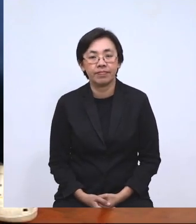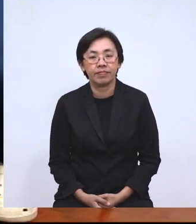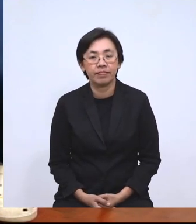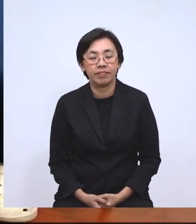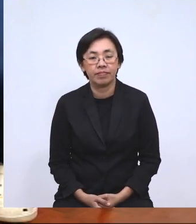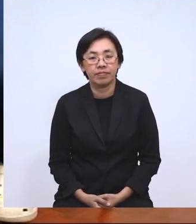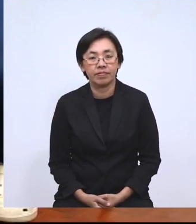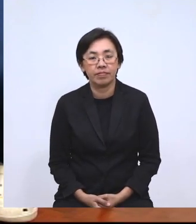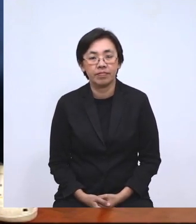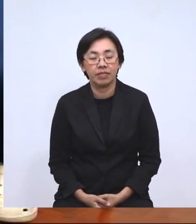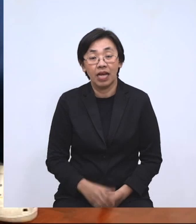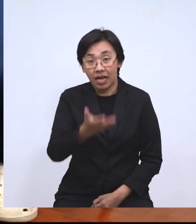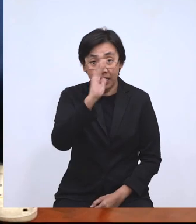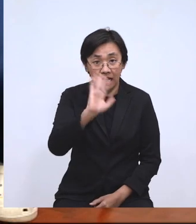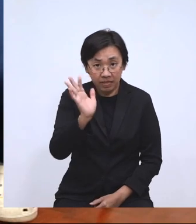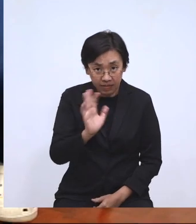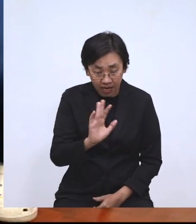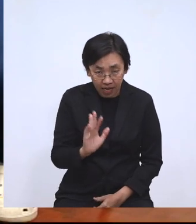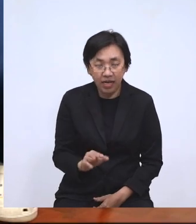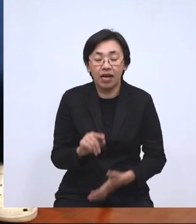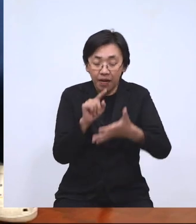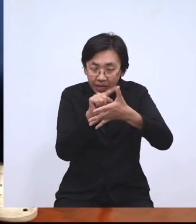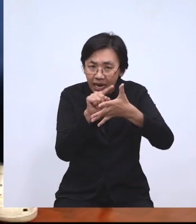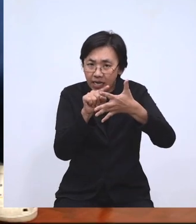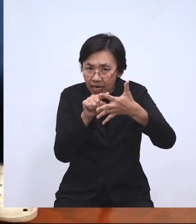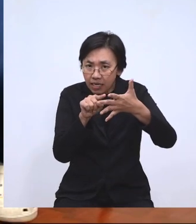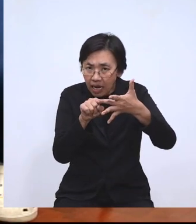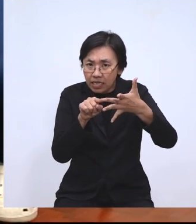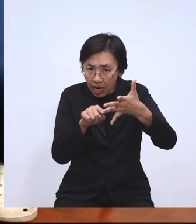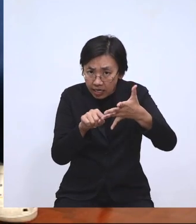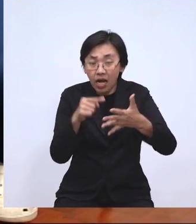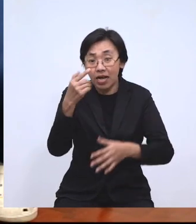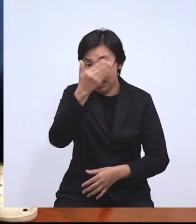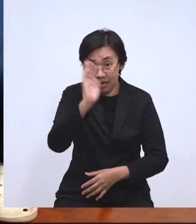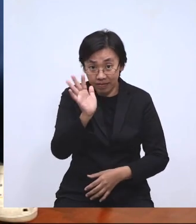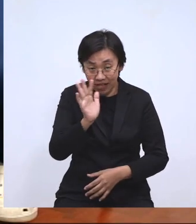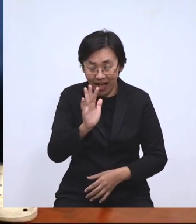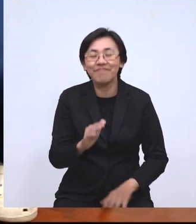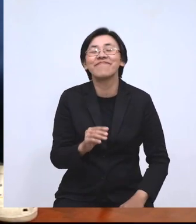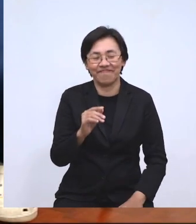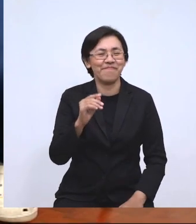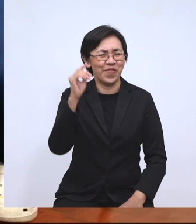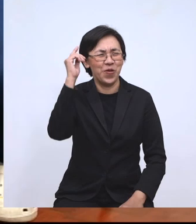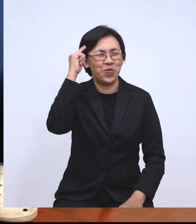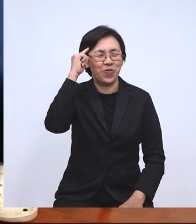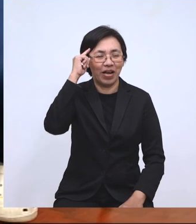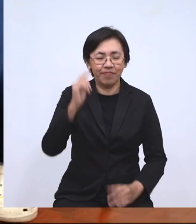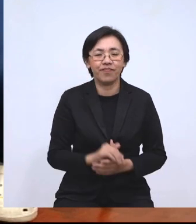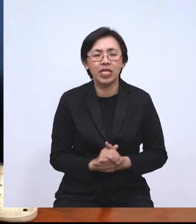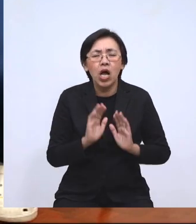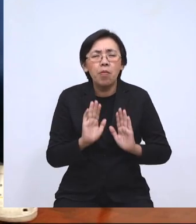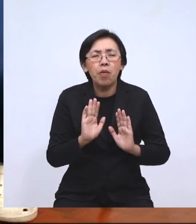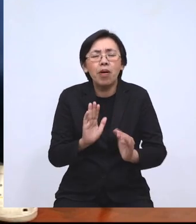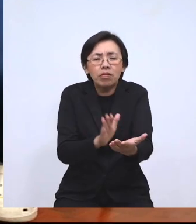มอสอย่าลืมนะเราจะทำเป็นขั้นตอนโอเคไหมครับ ครับผม ครับเราจะโชว์ทีละขั้นตอน